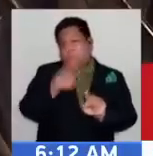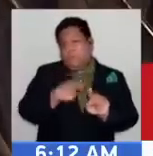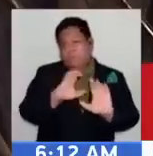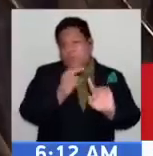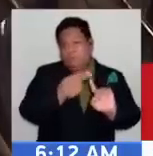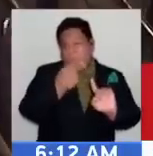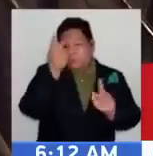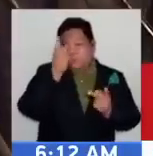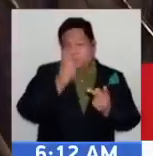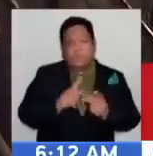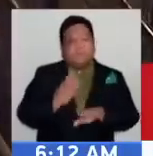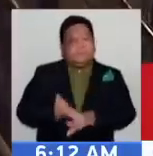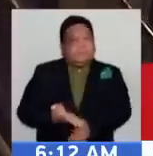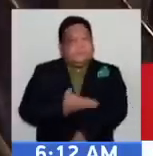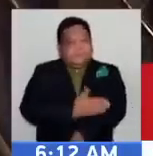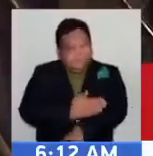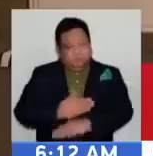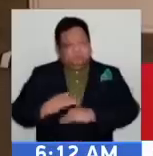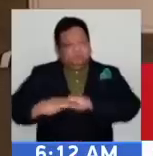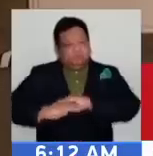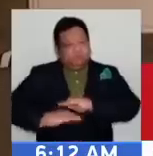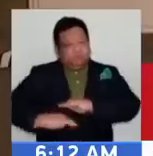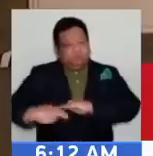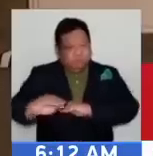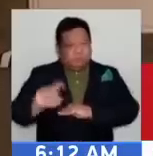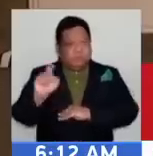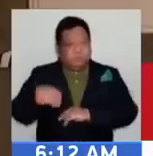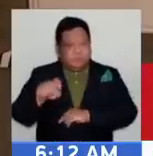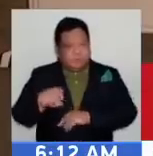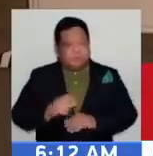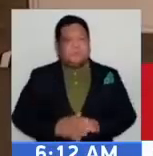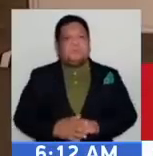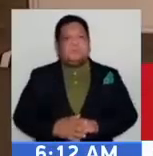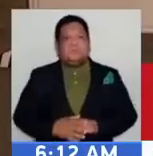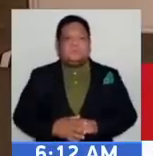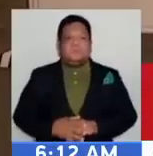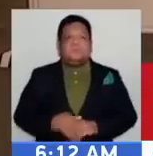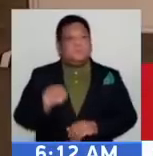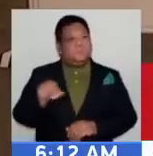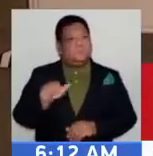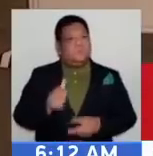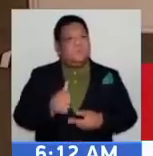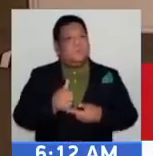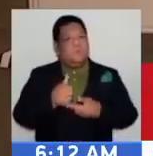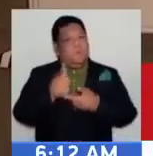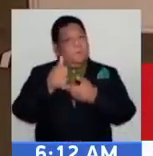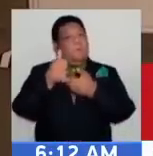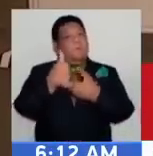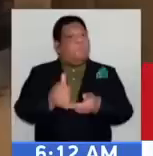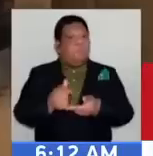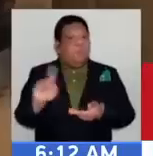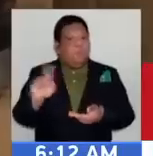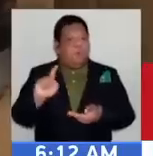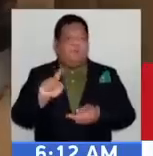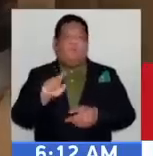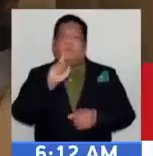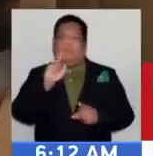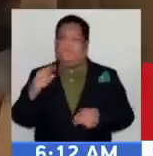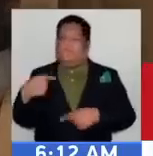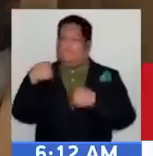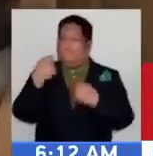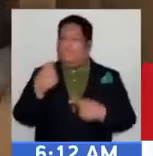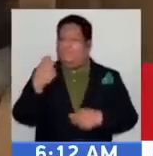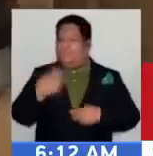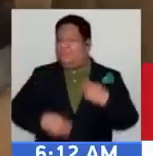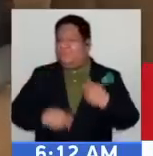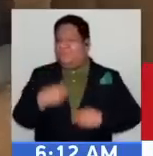concreting at drainage improvement. Mabibigyang solusyon na raw ang repair na ito ang matagal ng mga problema ng lubak at